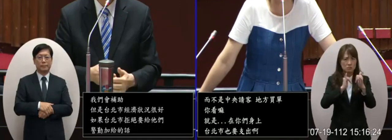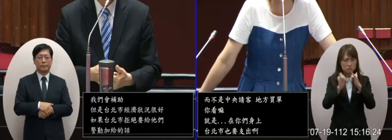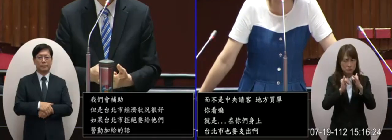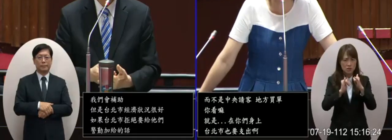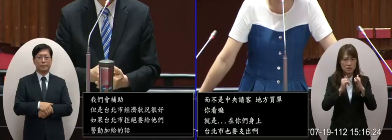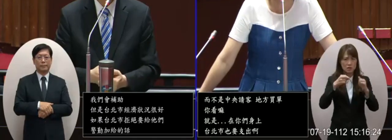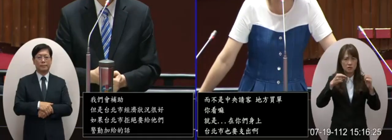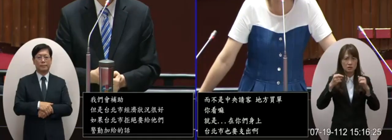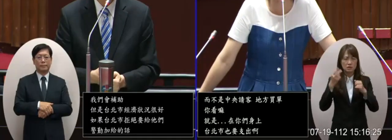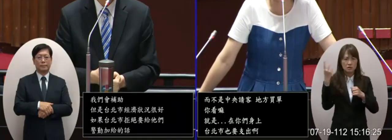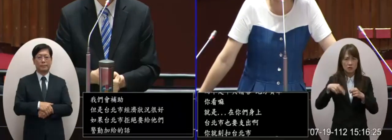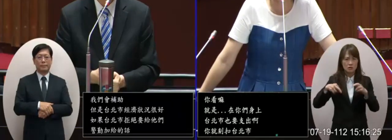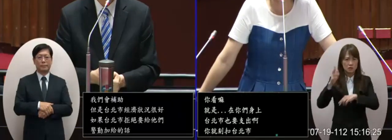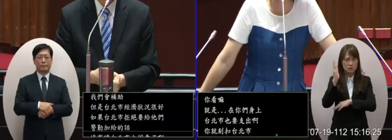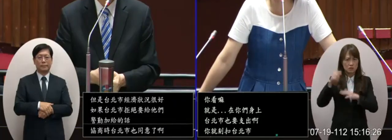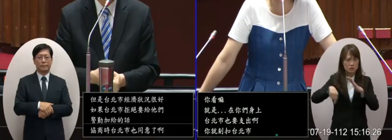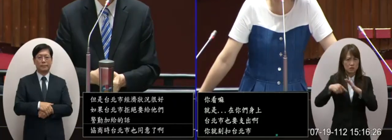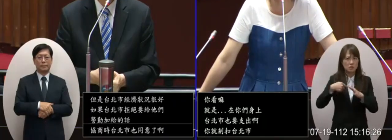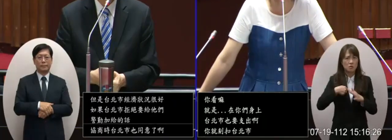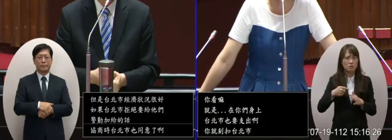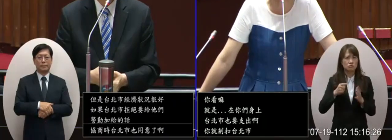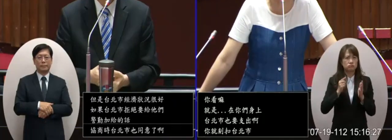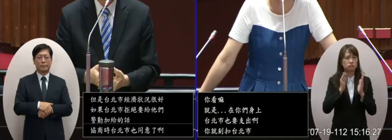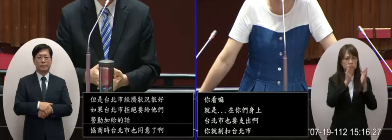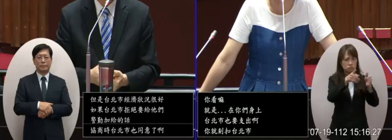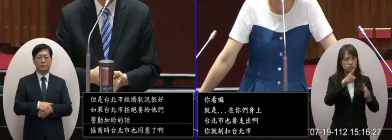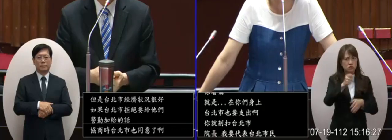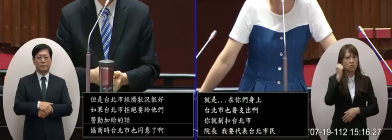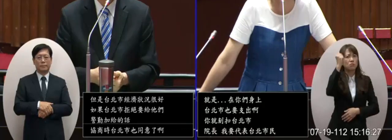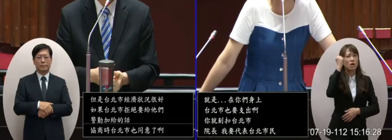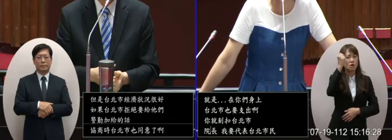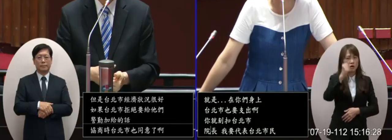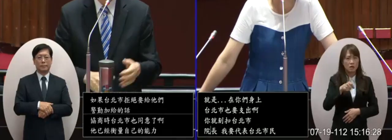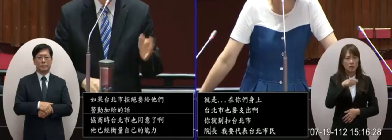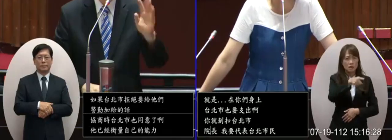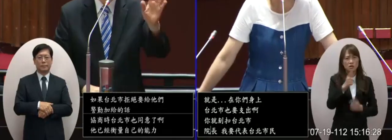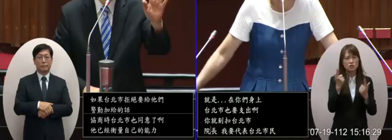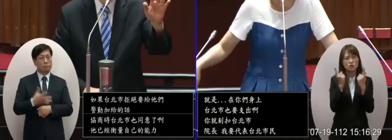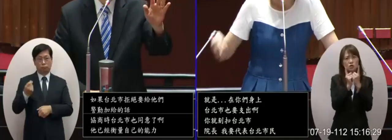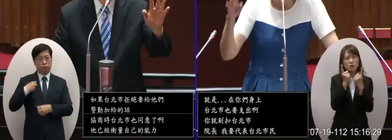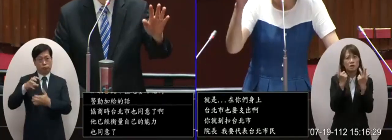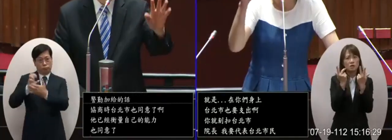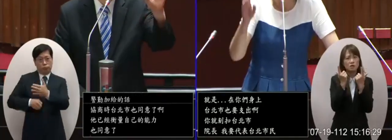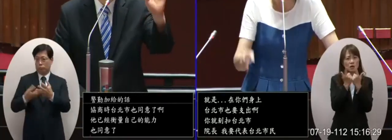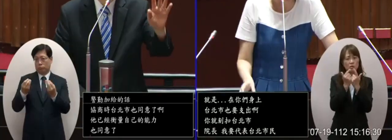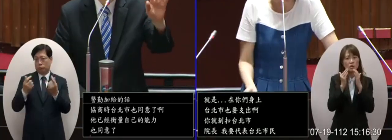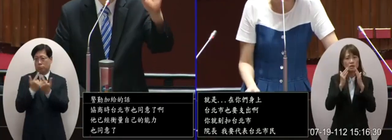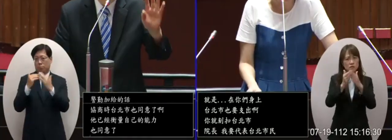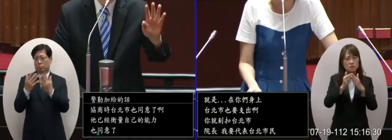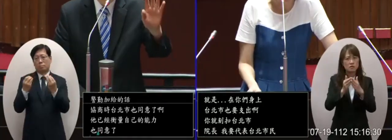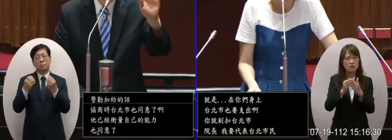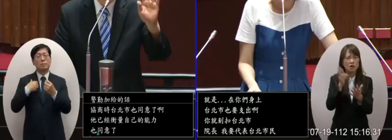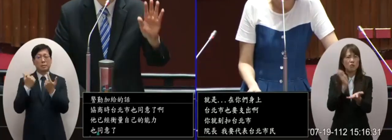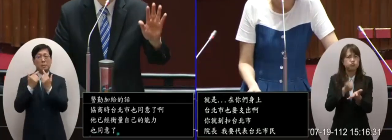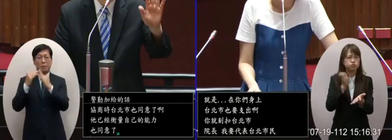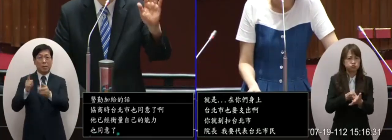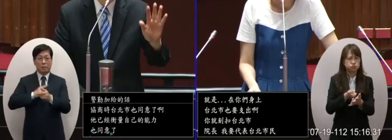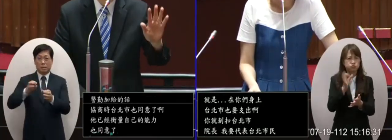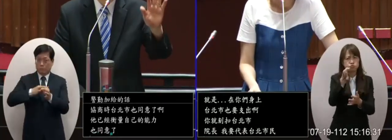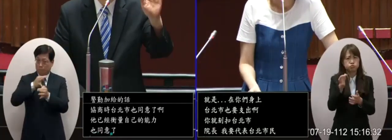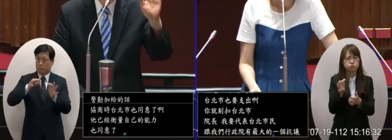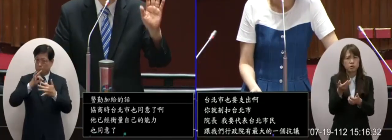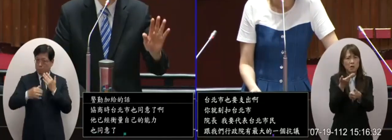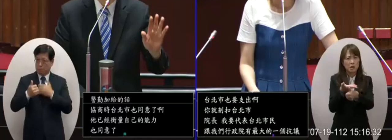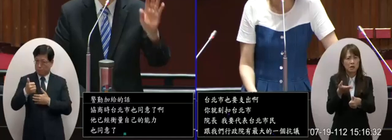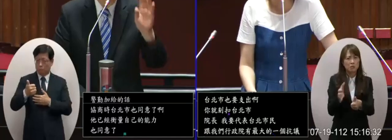大的一个抗议，你怎么可以克扣台北市？好，另外 我没有克扣台北市， 院长， 因为台北市的经济